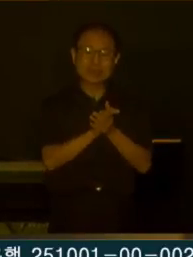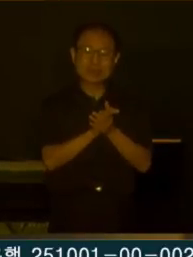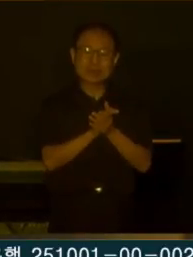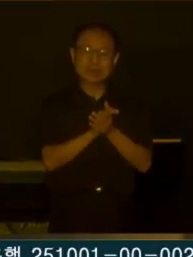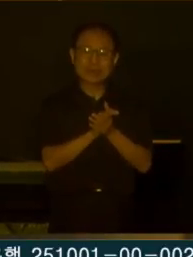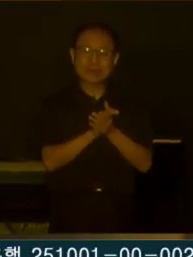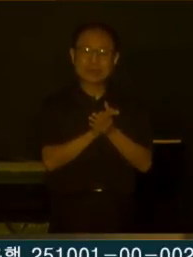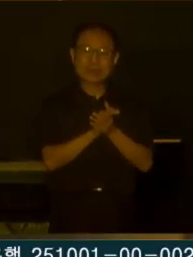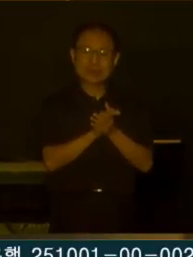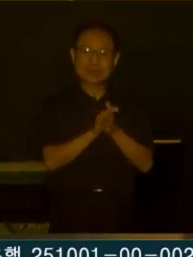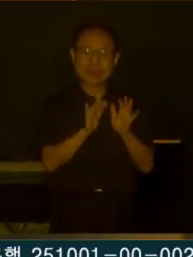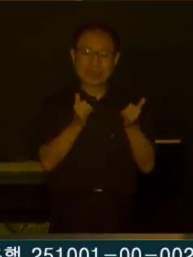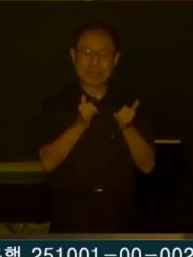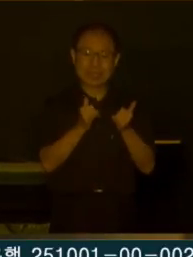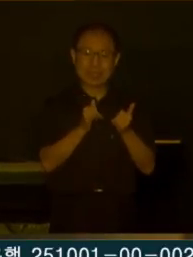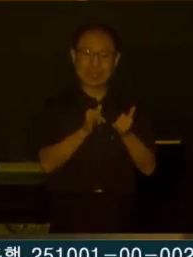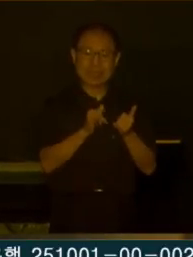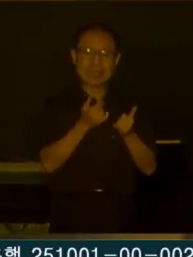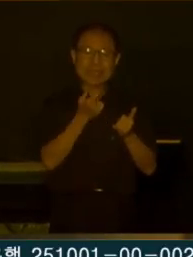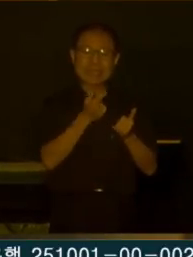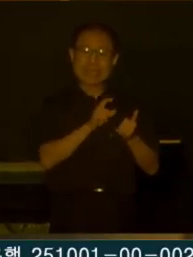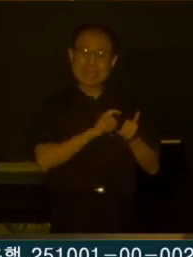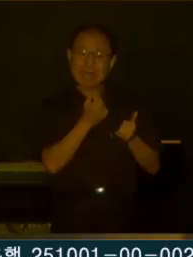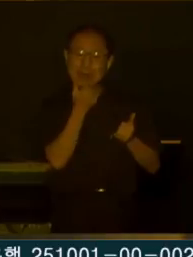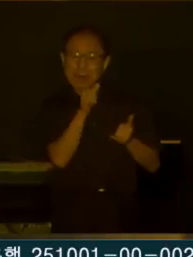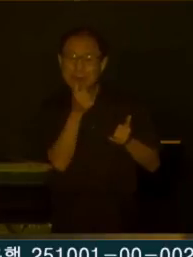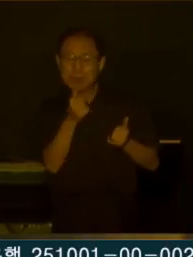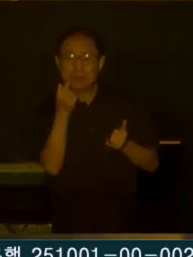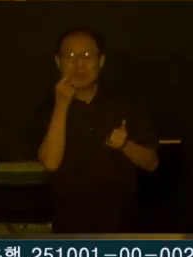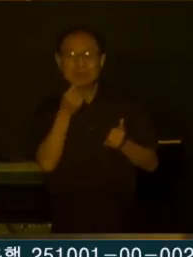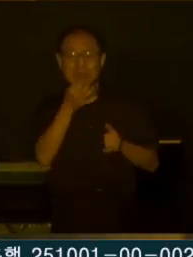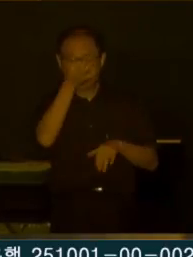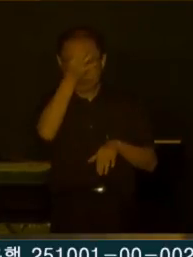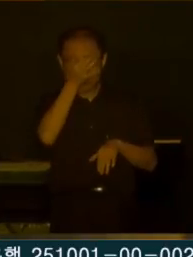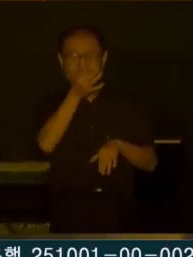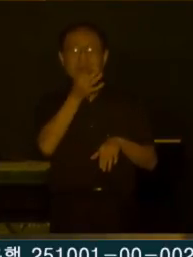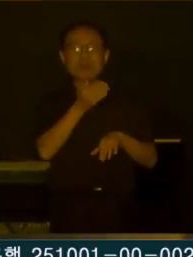지인들께 이루 다 거명하지 못했지만 고맙습니다.